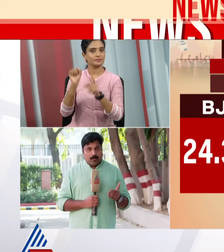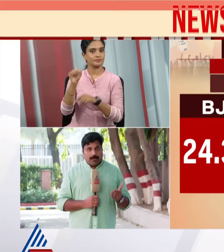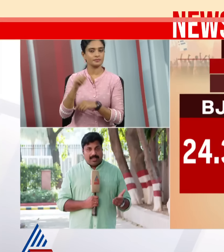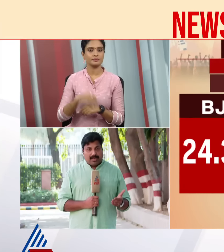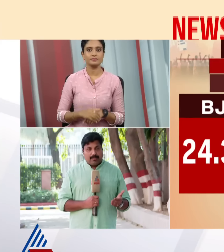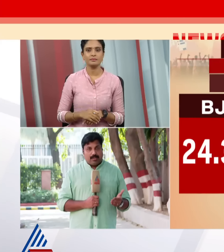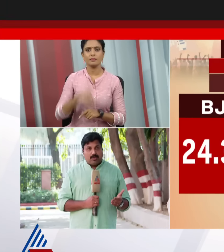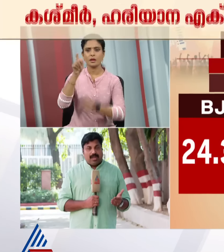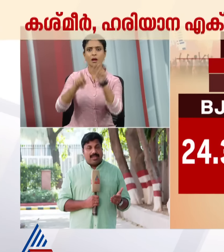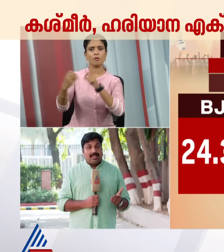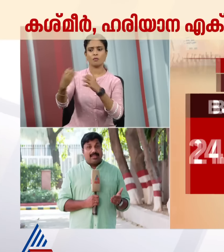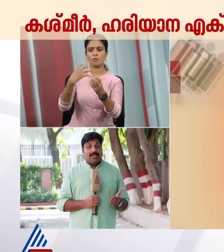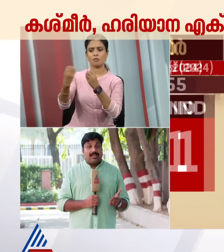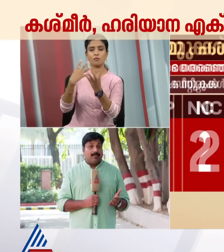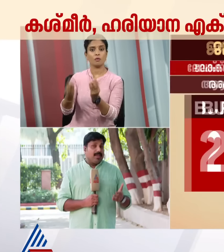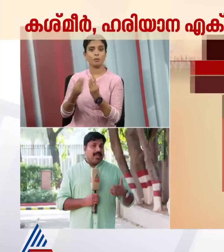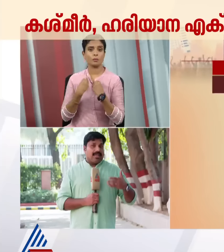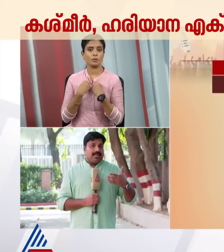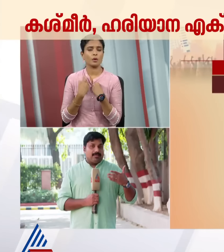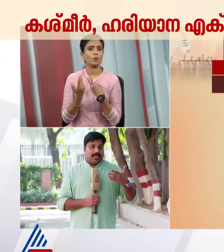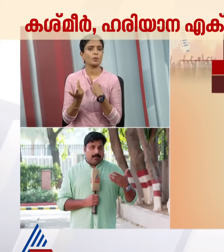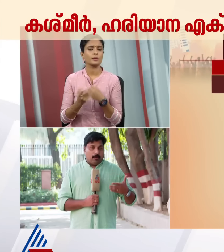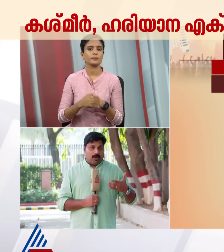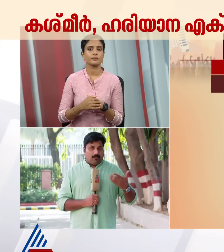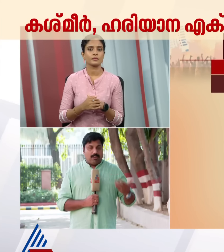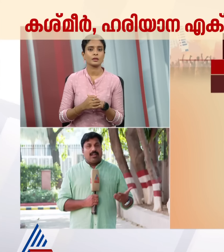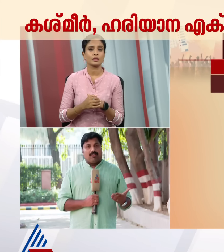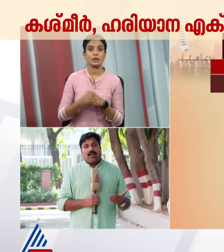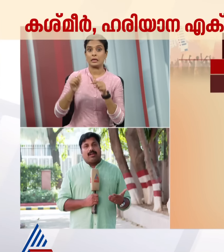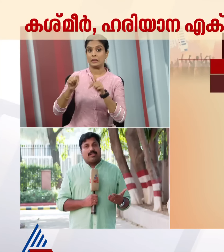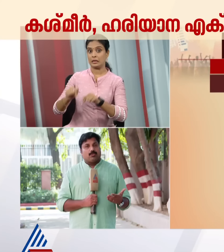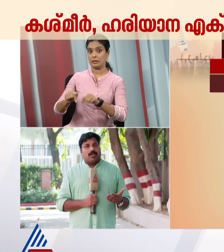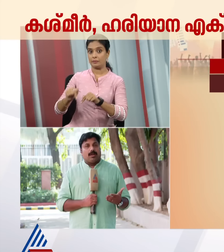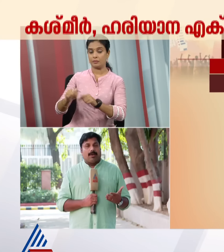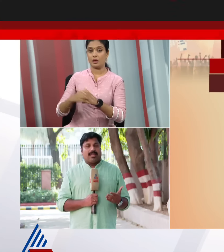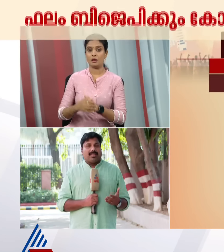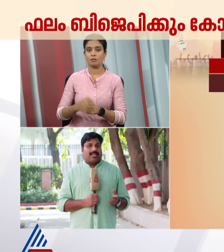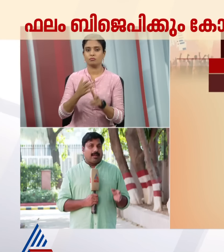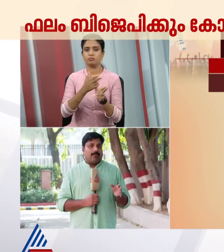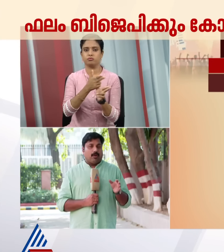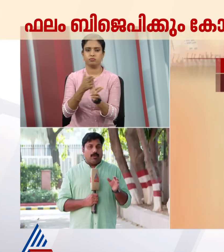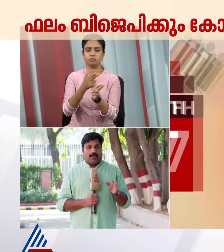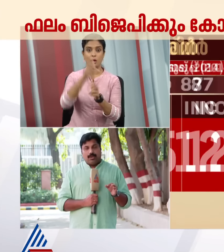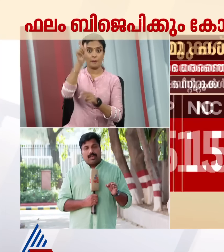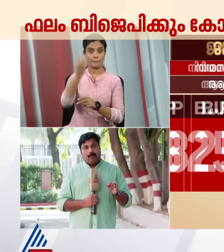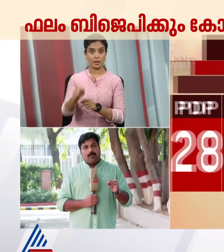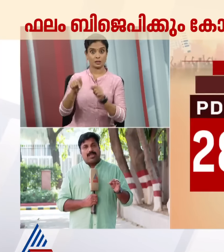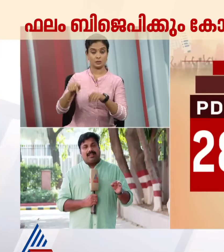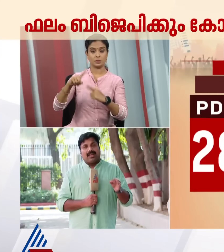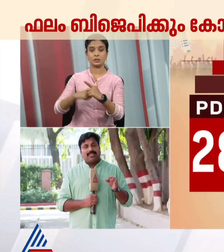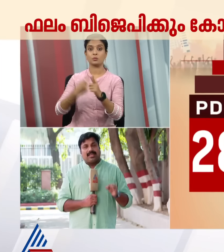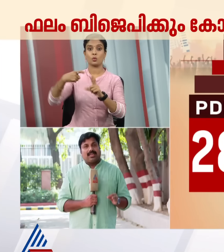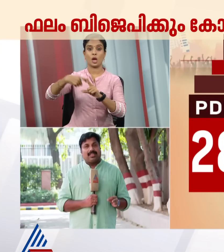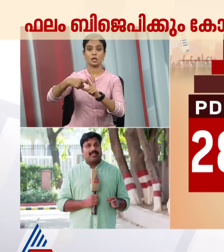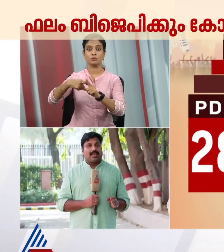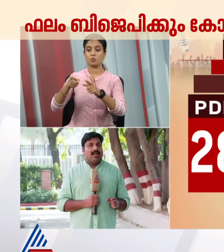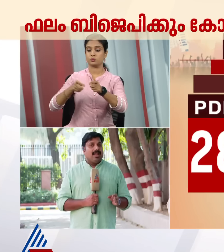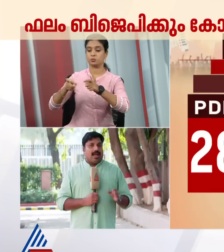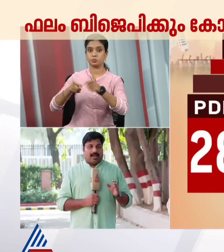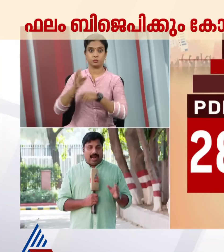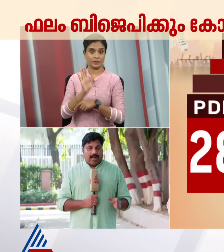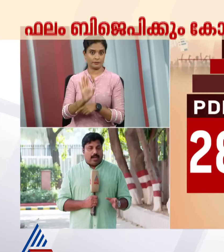ഒരു പ്രതികരണം എന്നുള്ള രീതിയിൽ കിട്ടിയത്, ഈ ഇപ്പോൾ ലെഫ്റ്റനന്റ് ഗവർണറാണ് കശ്മീർ ഭരിക്കുന്നത്, അദ്ദേഹം ഒരിക്കൽ പോലും സാധാരണ ജനങ്ങൾക്ക്